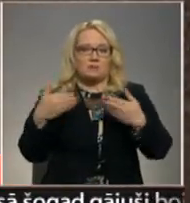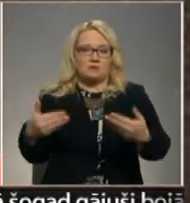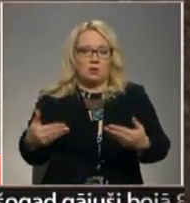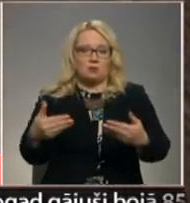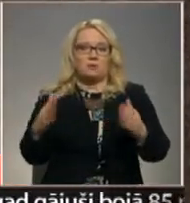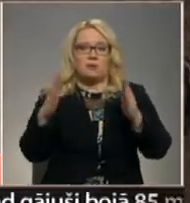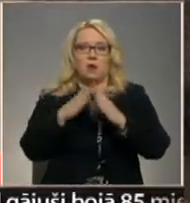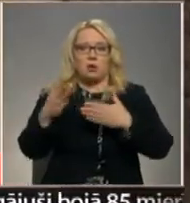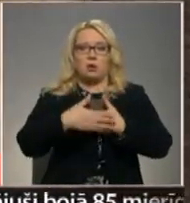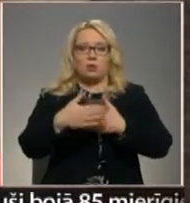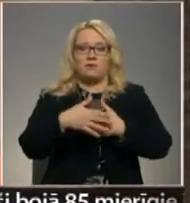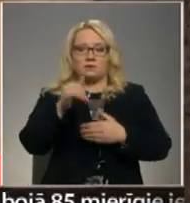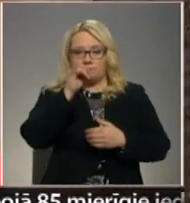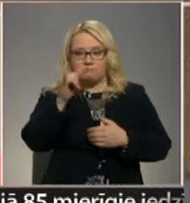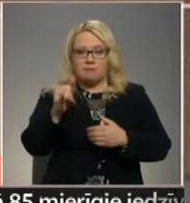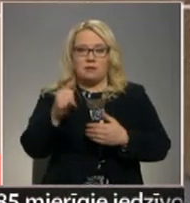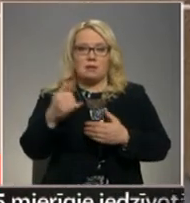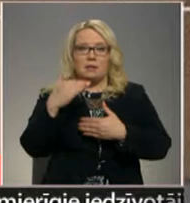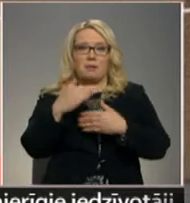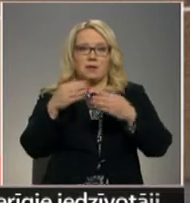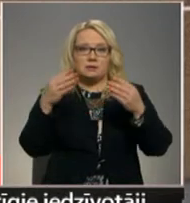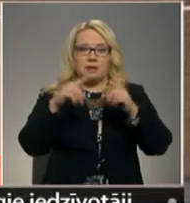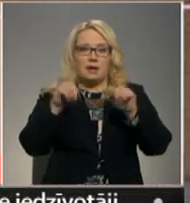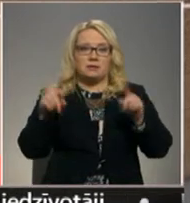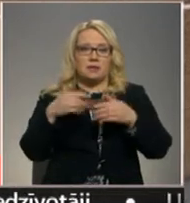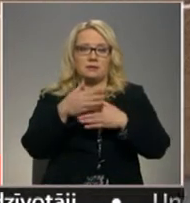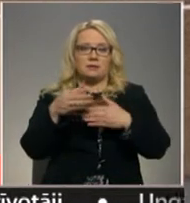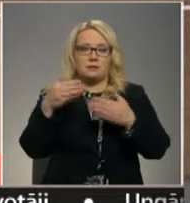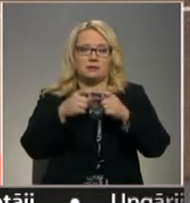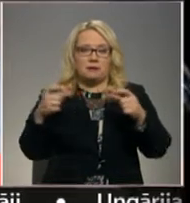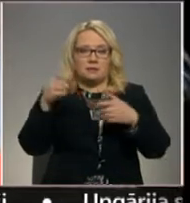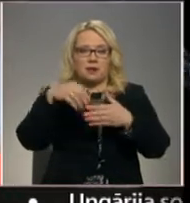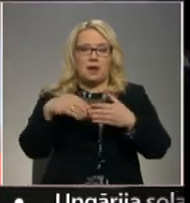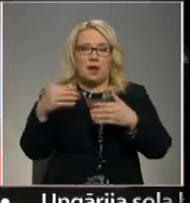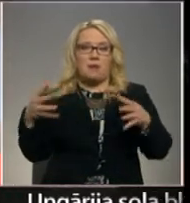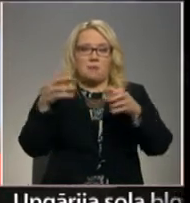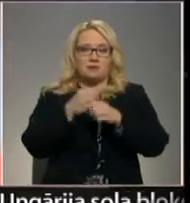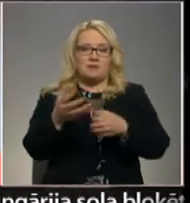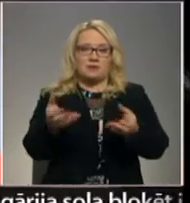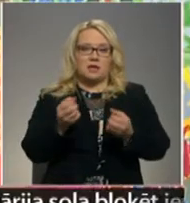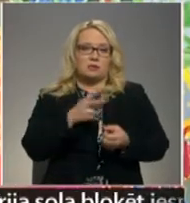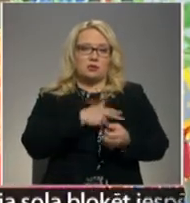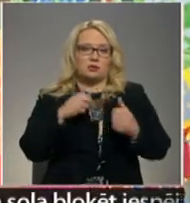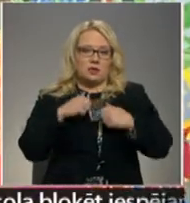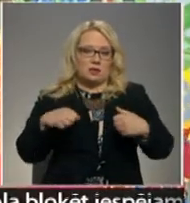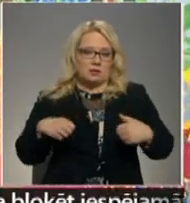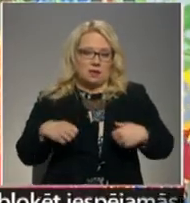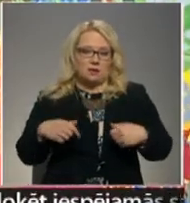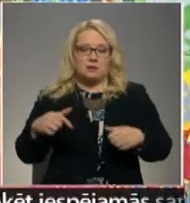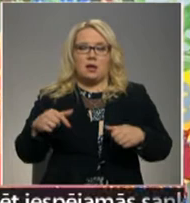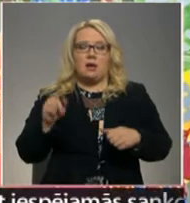Ja mājas durvis atvērtas netiek, tad pastkastē atstājam zīmīti ar informāciju par to, ka paciņu var saņemt sociālajā dienestā. Pie reizes